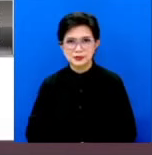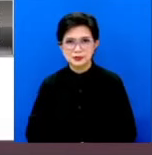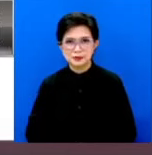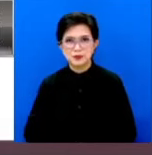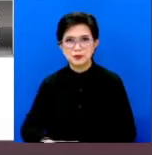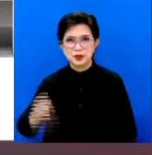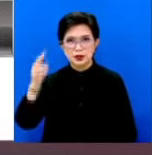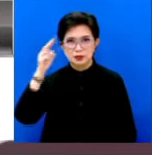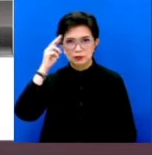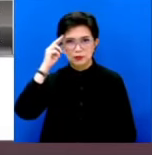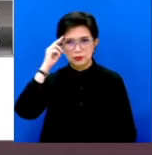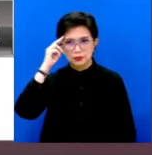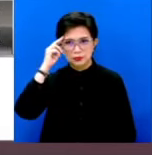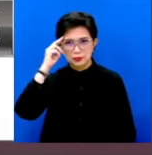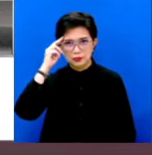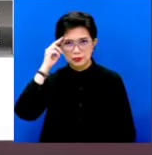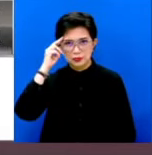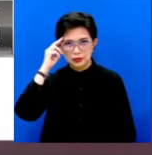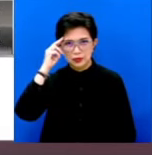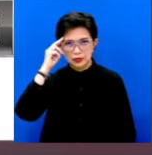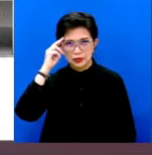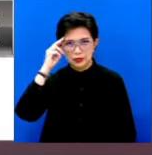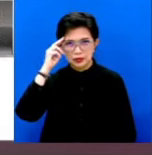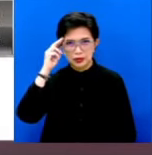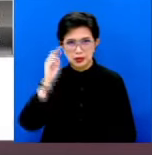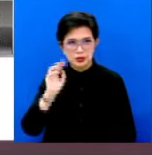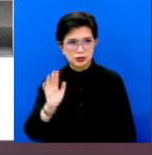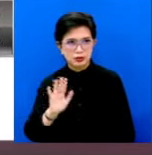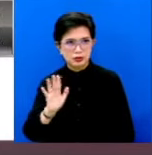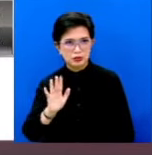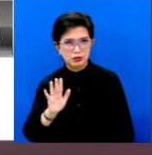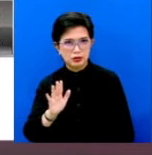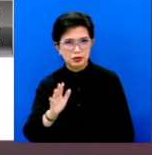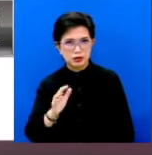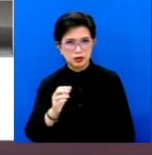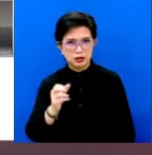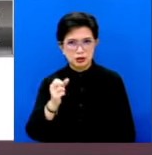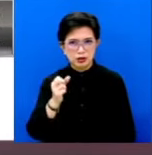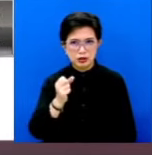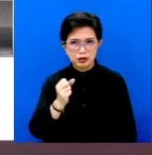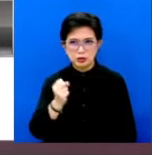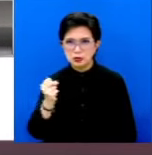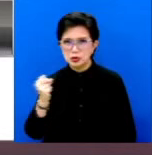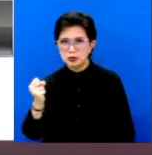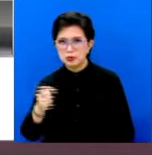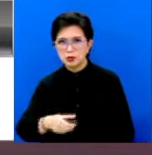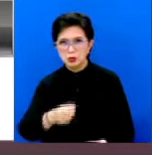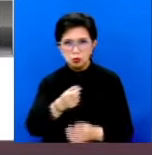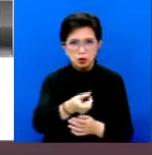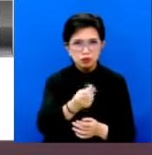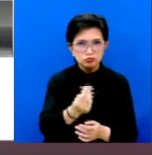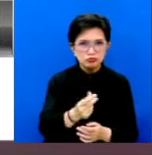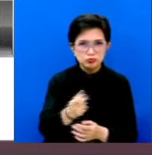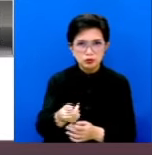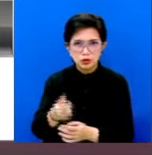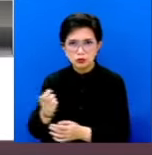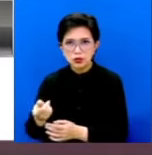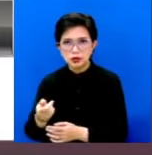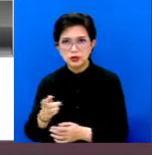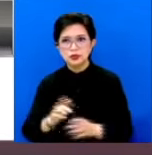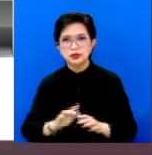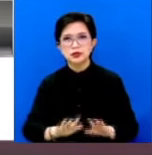Pemimpin yang tidak mau ancam sana sini, tahu kasih uang sini, kata tidak pada